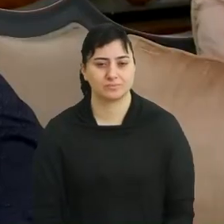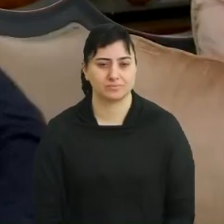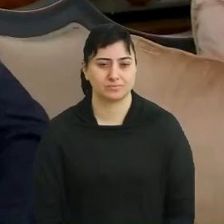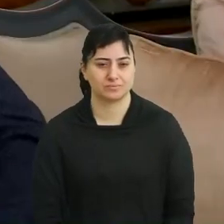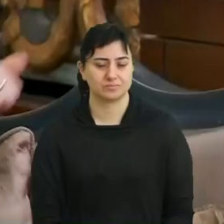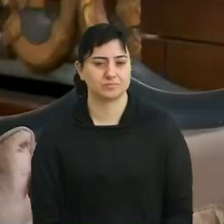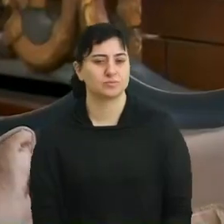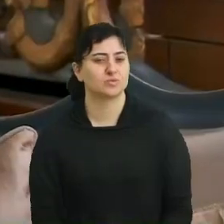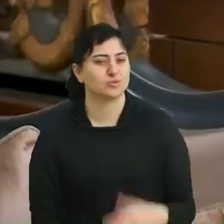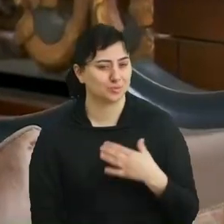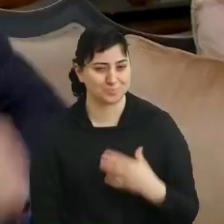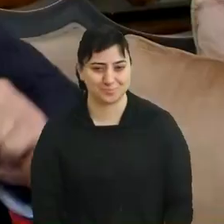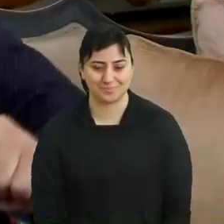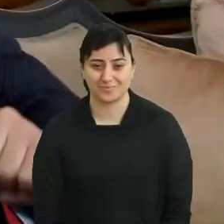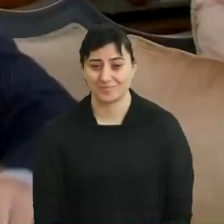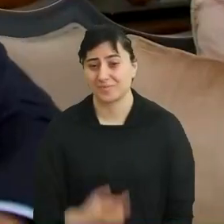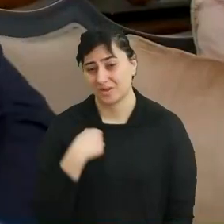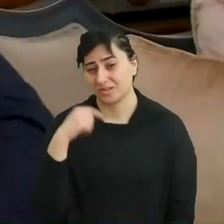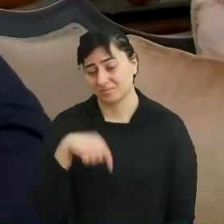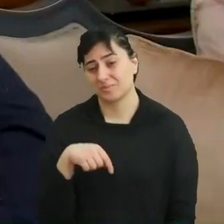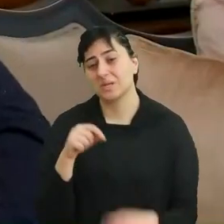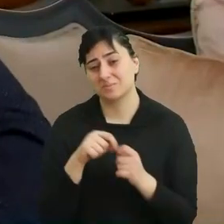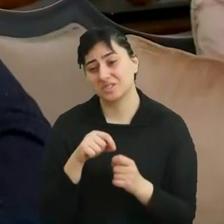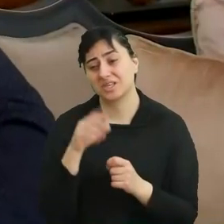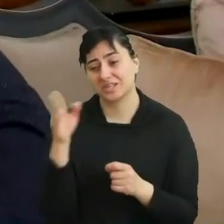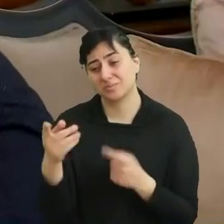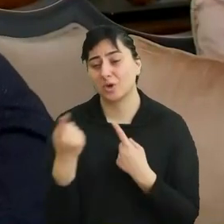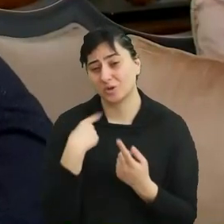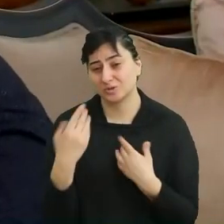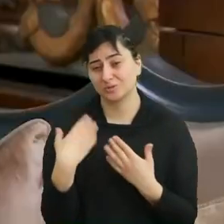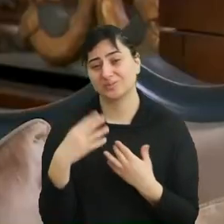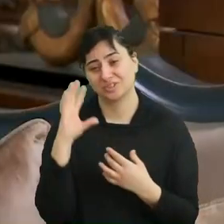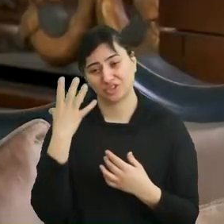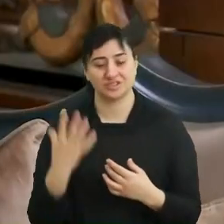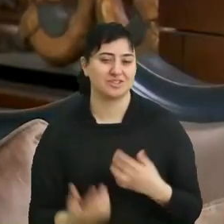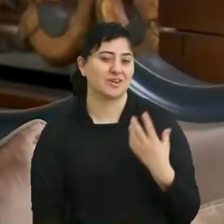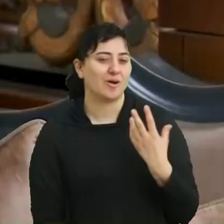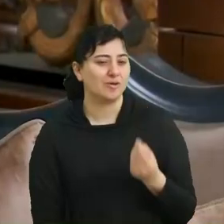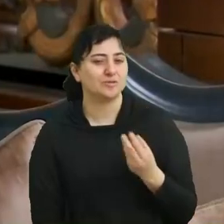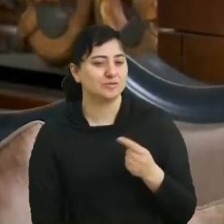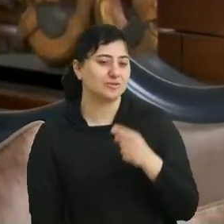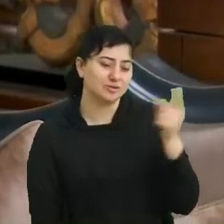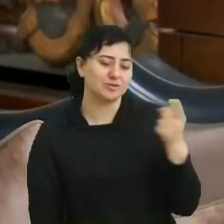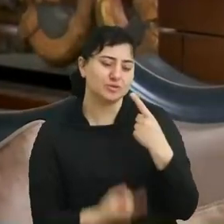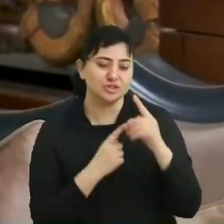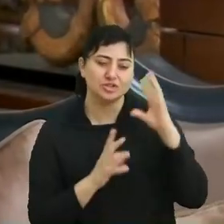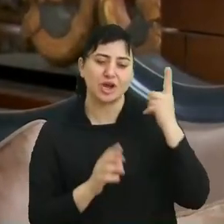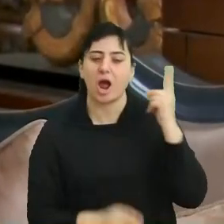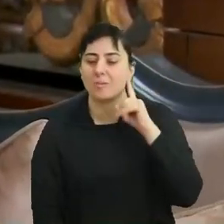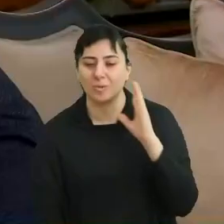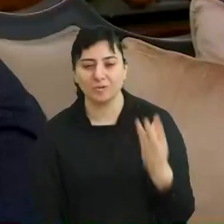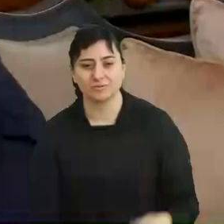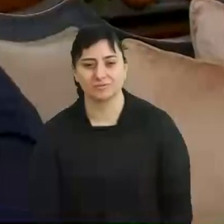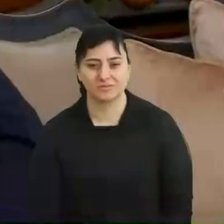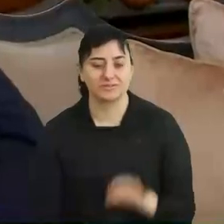Canım benim. Safa canım benim. Ben şimdi gidip Biricik'le konuşayım biraz, o da şaşırsın. Konuş Safaldın. Konuş, haberi yok, çok şaşırır. Git konuş